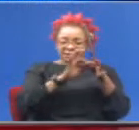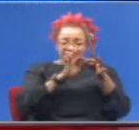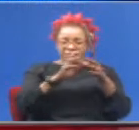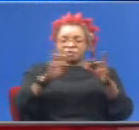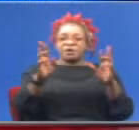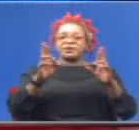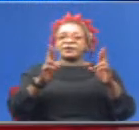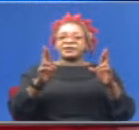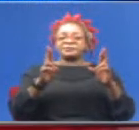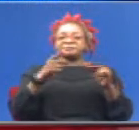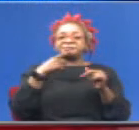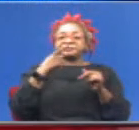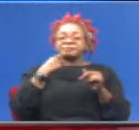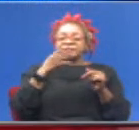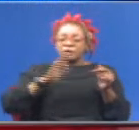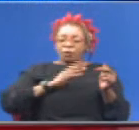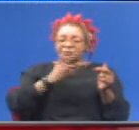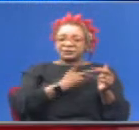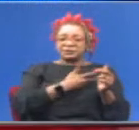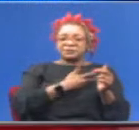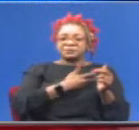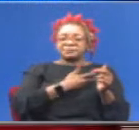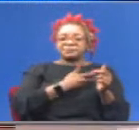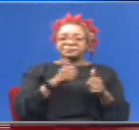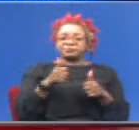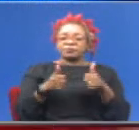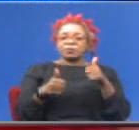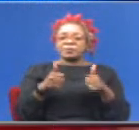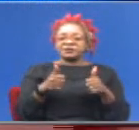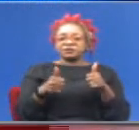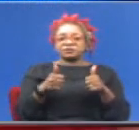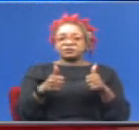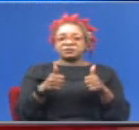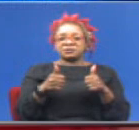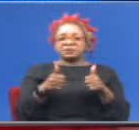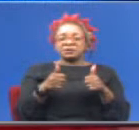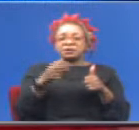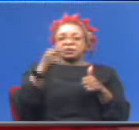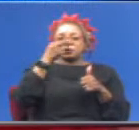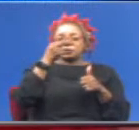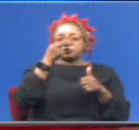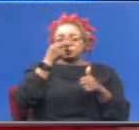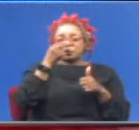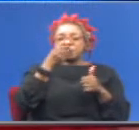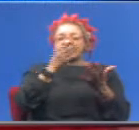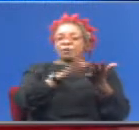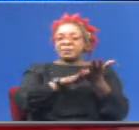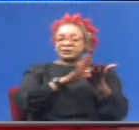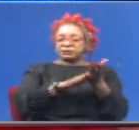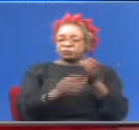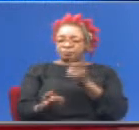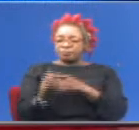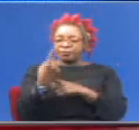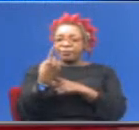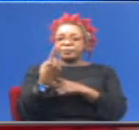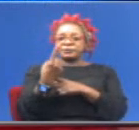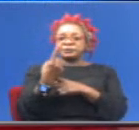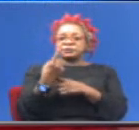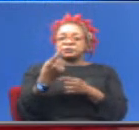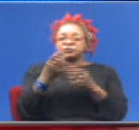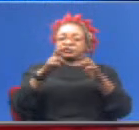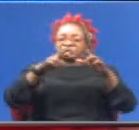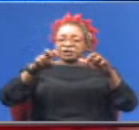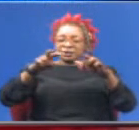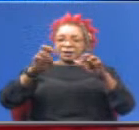kwamba ile kamati ambayo bila shaka Rais William Ruto alipendekeza iundwe ili kuangazia masuala haya